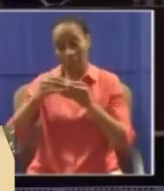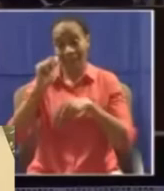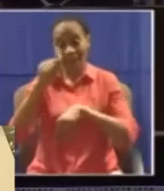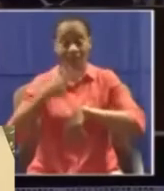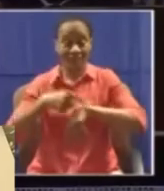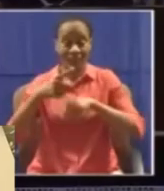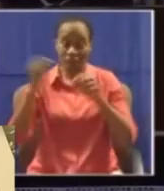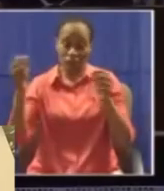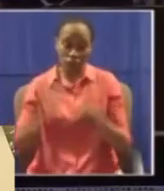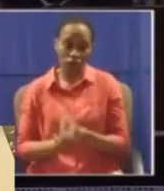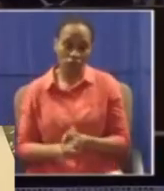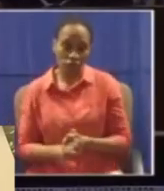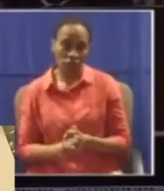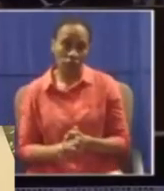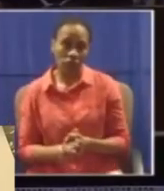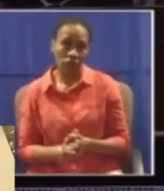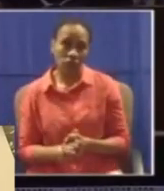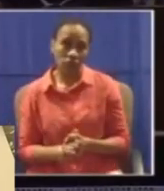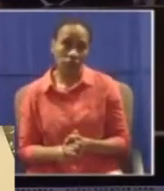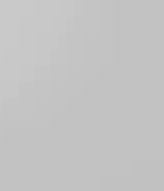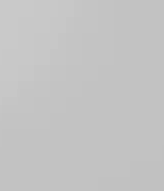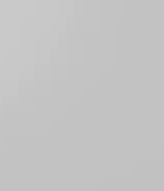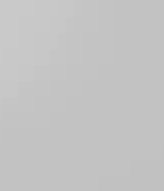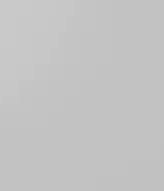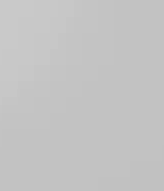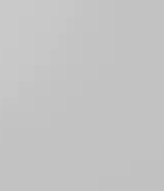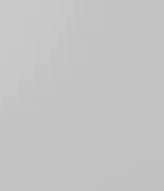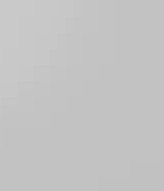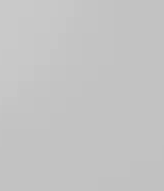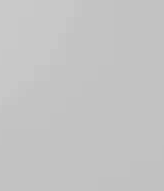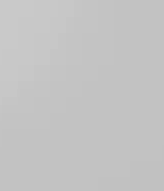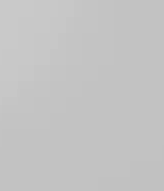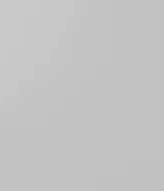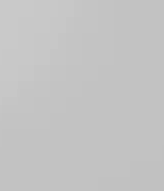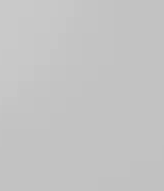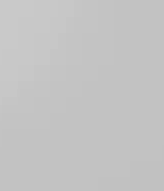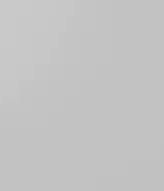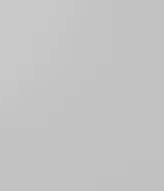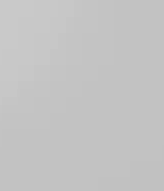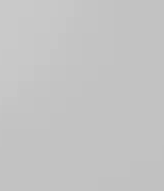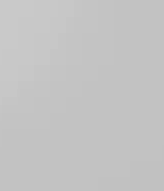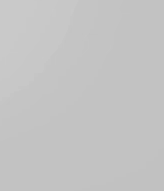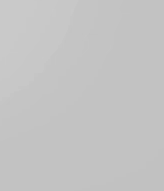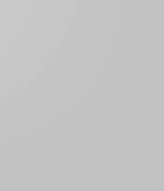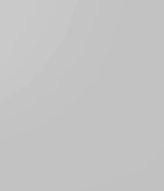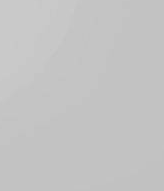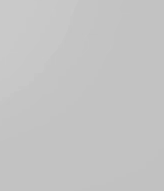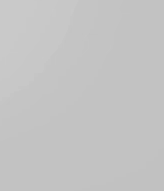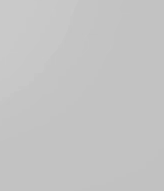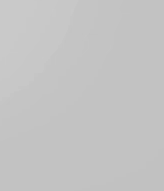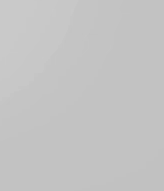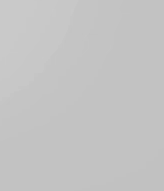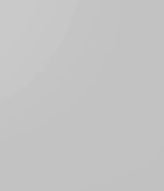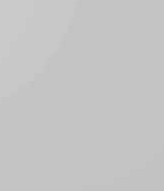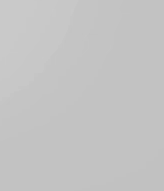expired. Daar is geen trots nie. Geen trots nie. Dankie, voorsitter.